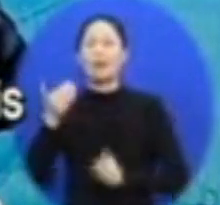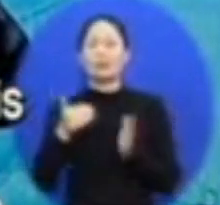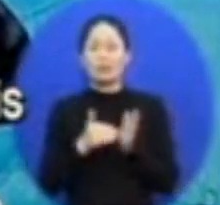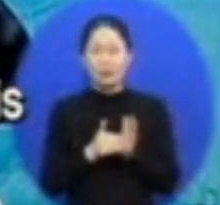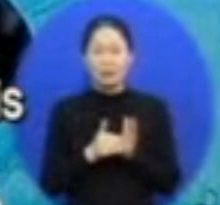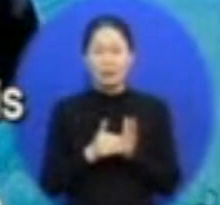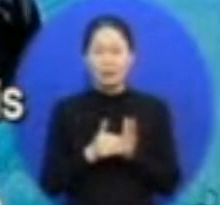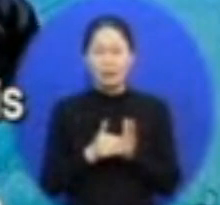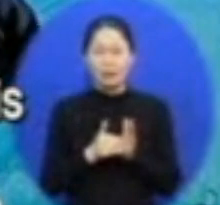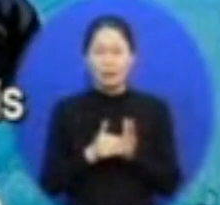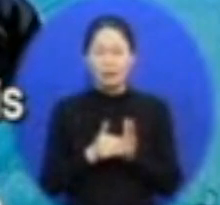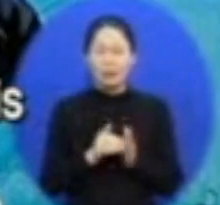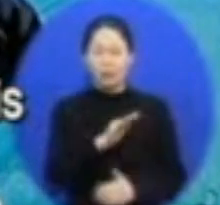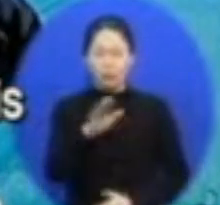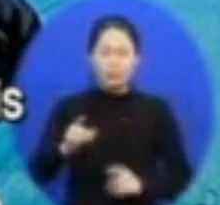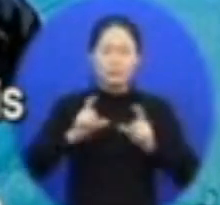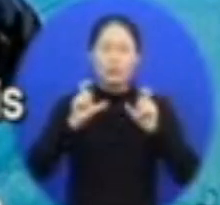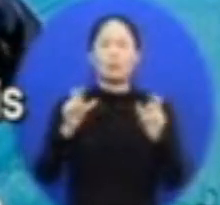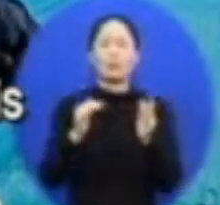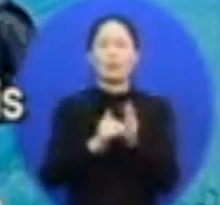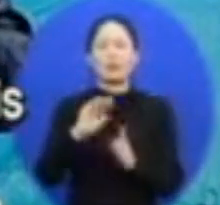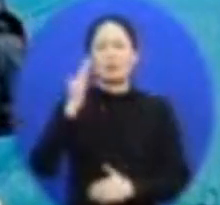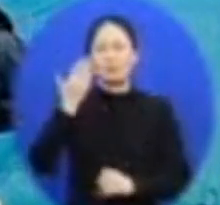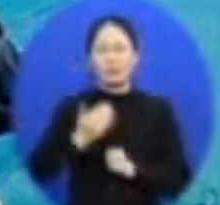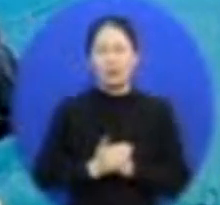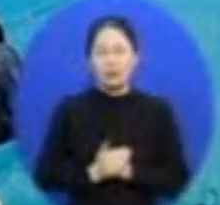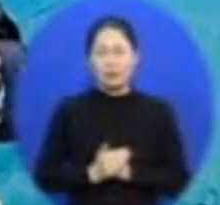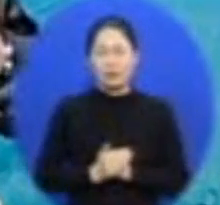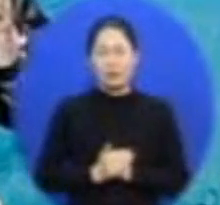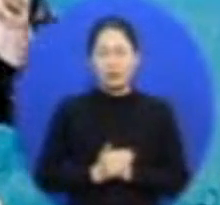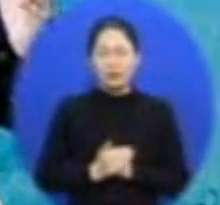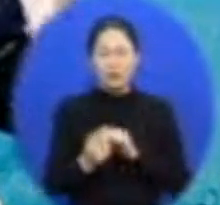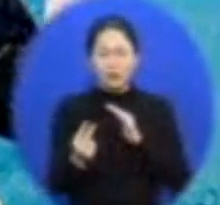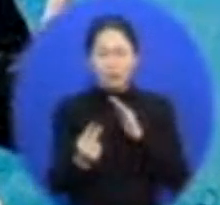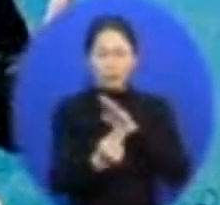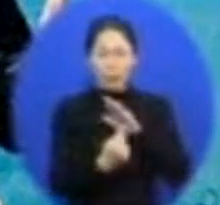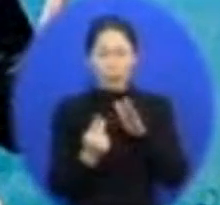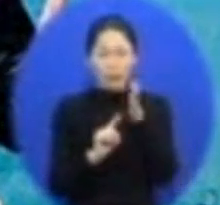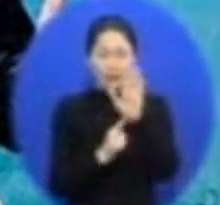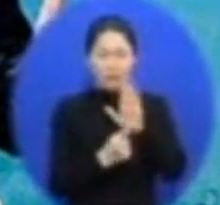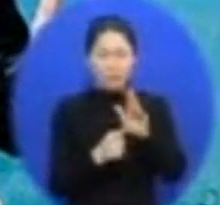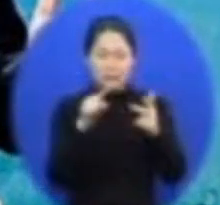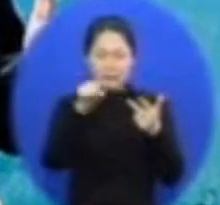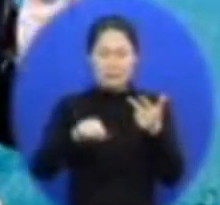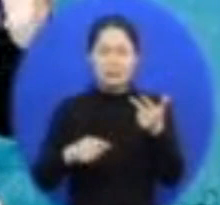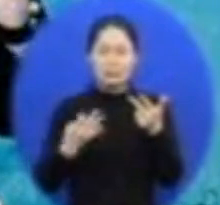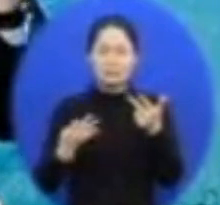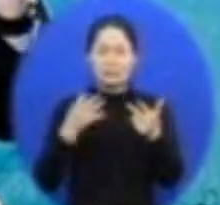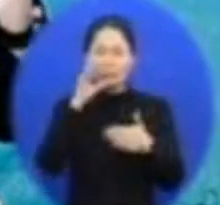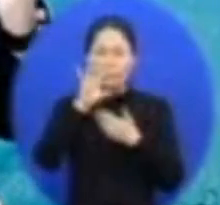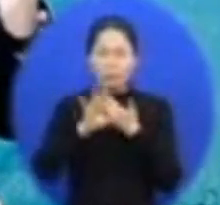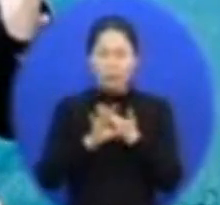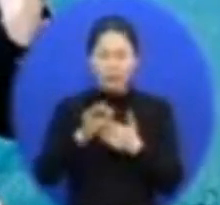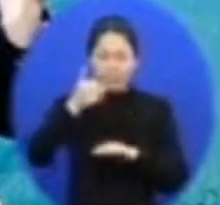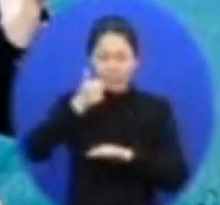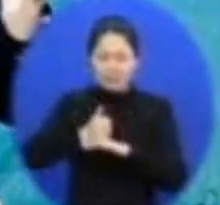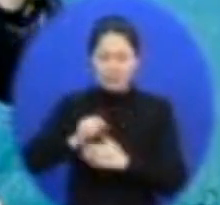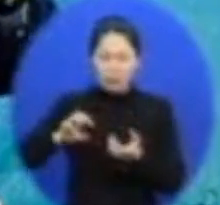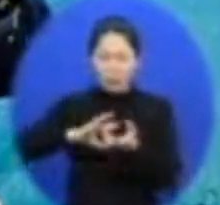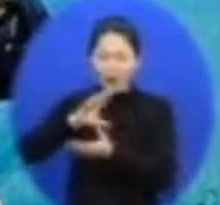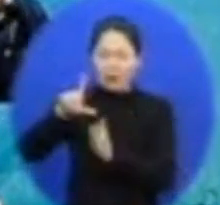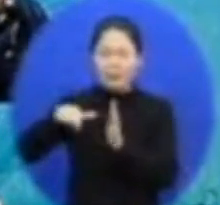여러분이 선포해야 된 겁니다 요한계시록 7장 14절에 보면 마지막 한라 내 때